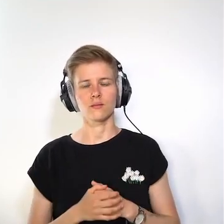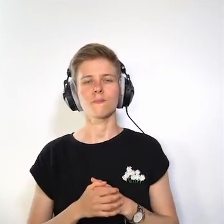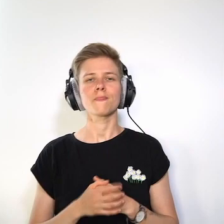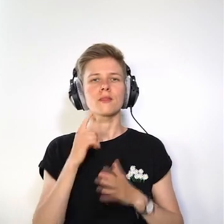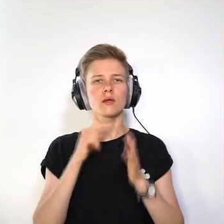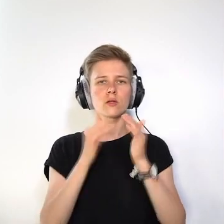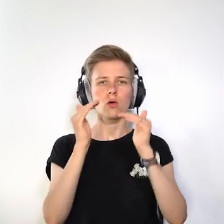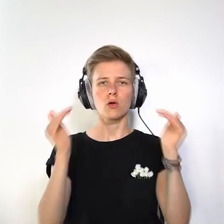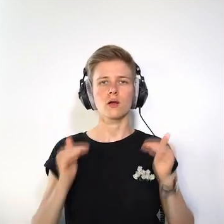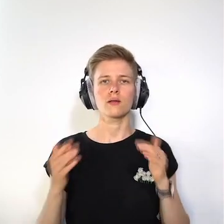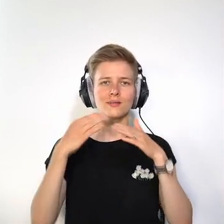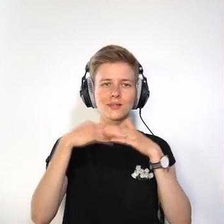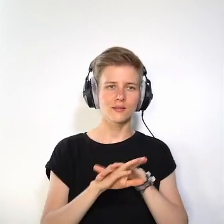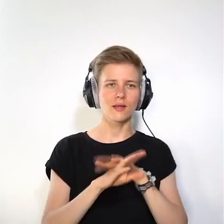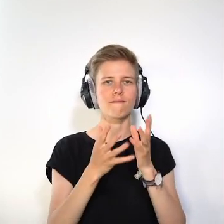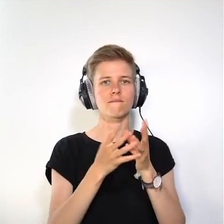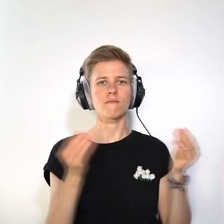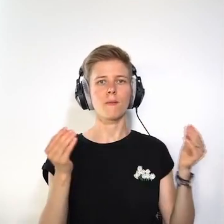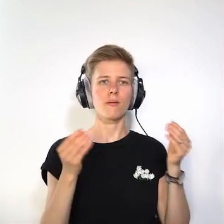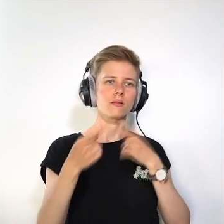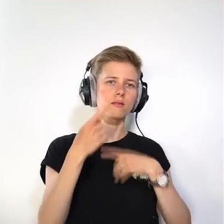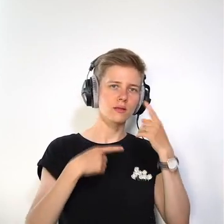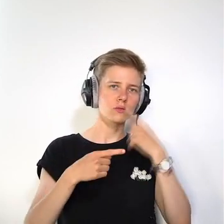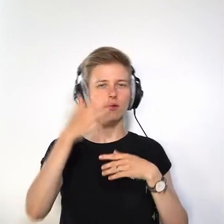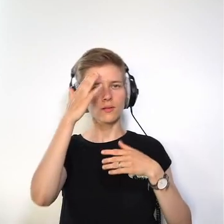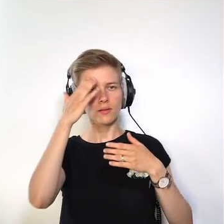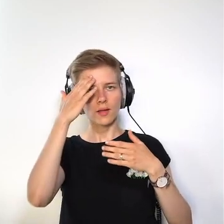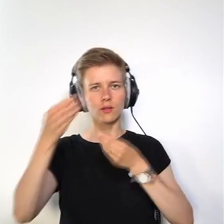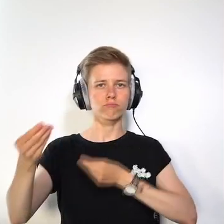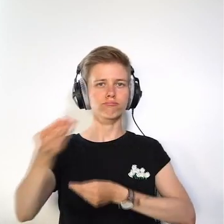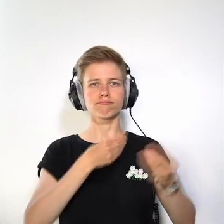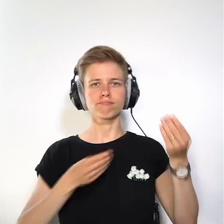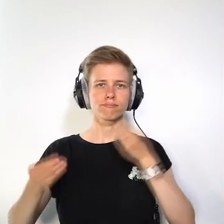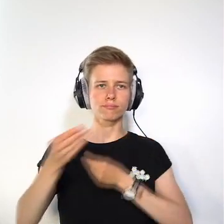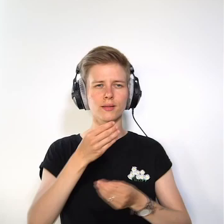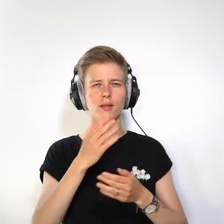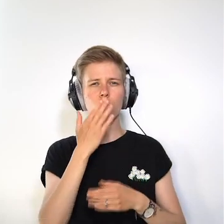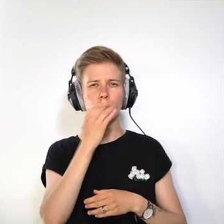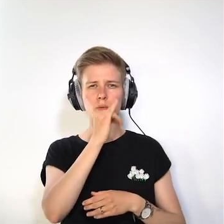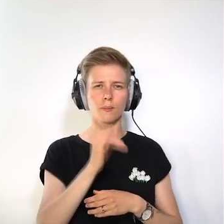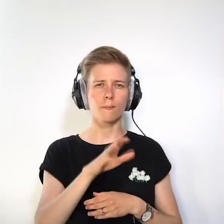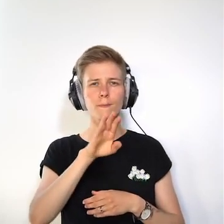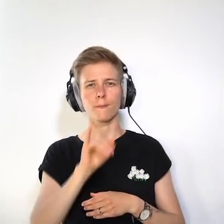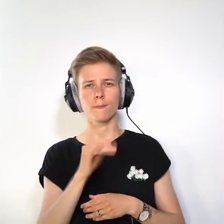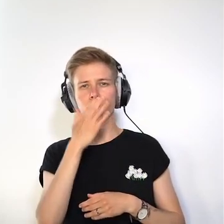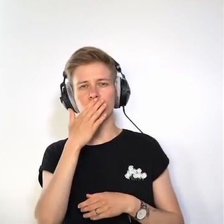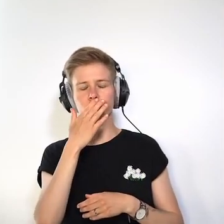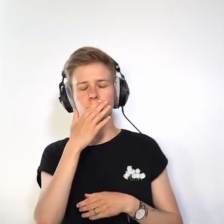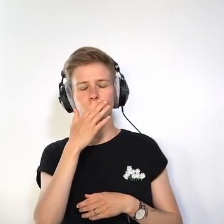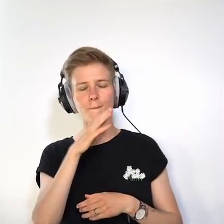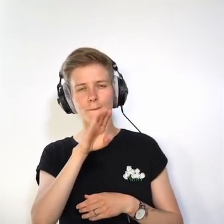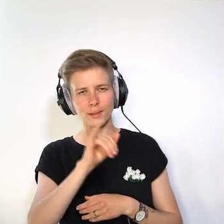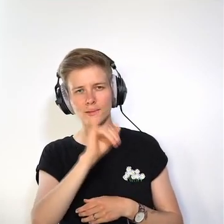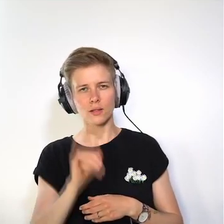tällaista vapaata keskustelua ja tiedonvaihtoa, että mitä homoseksuaalisuus, mitä biseksuaalisuus on, semmoista